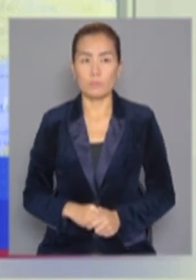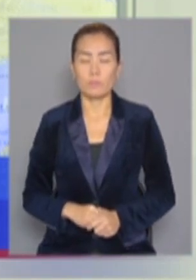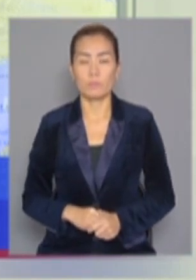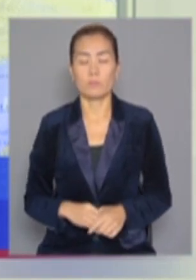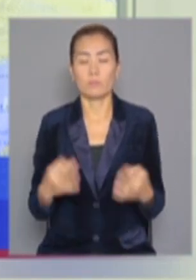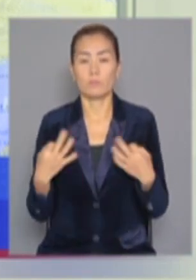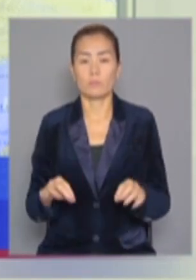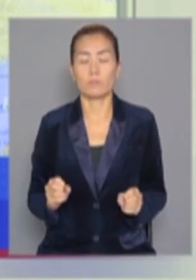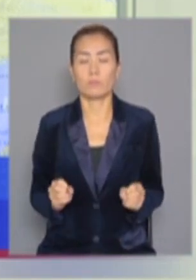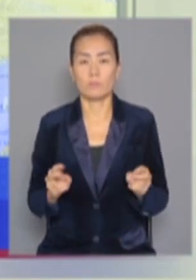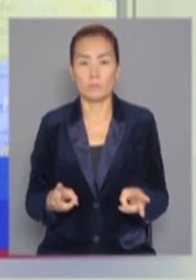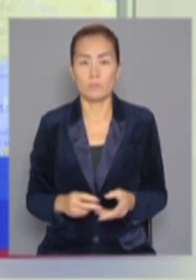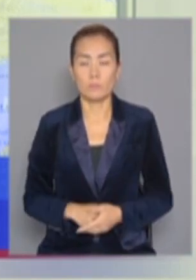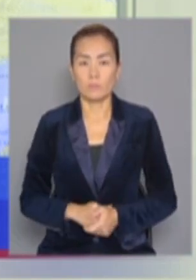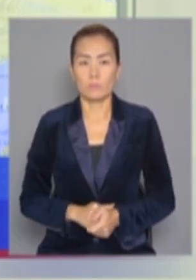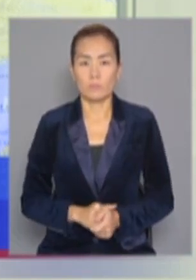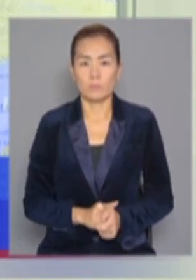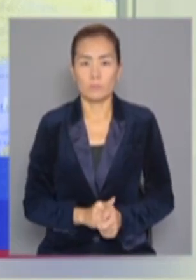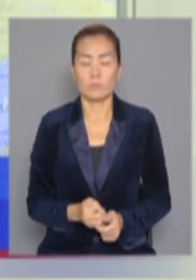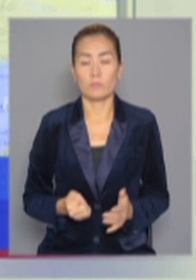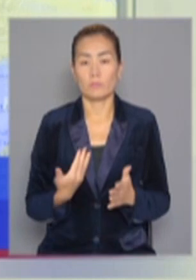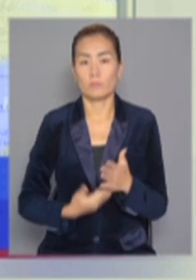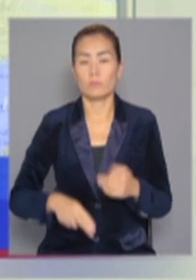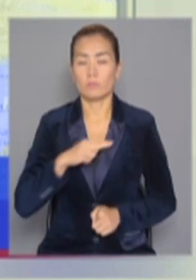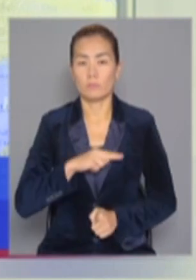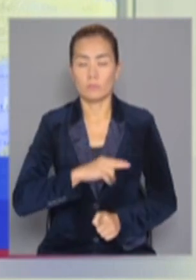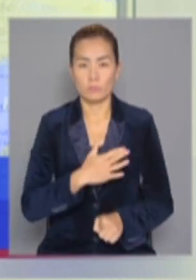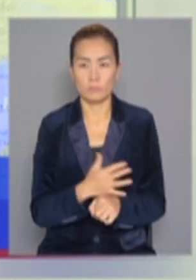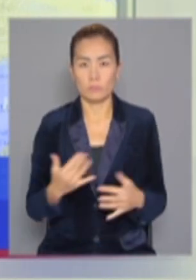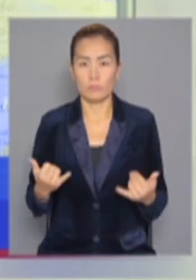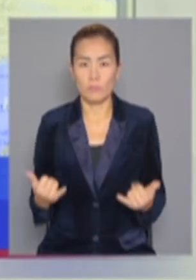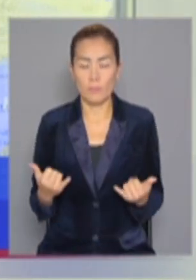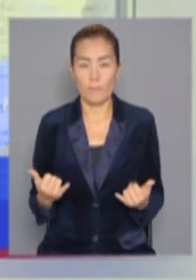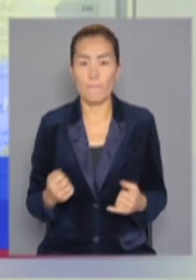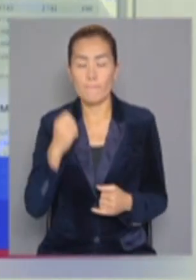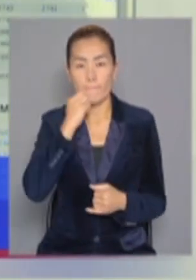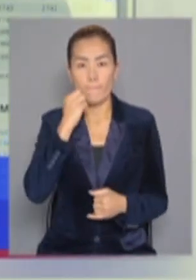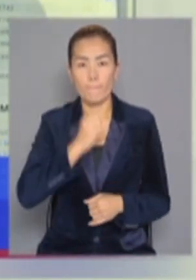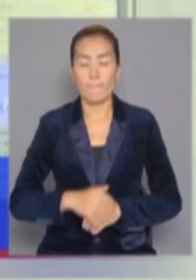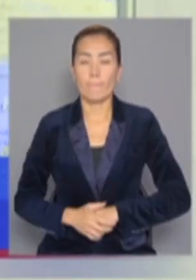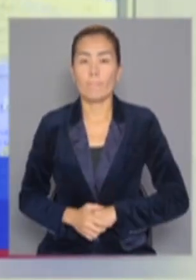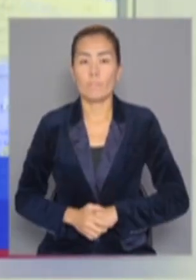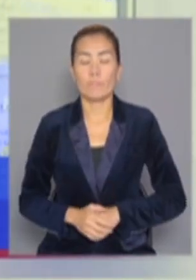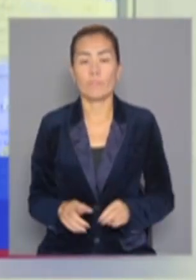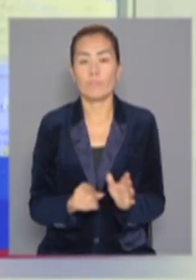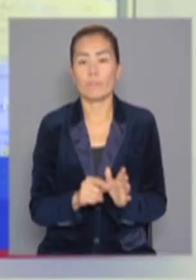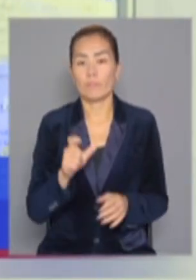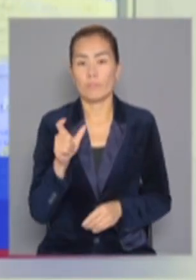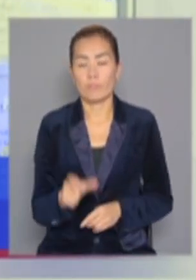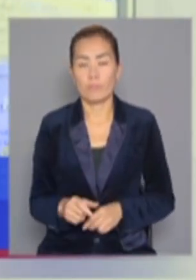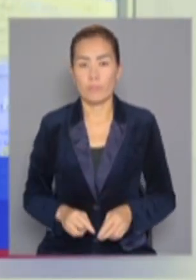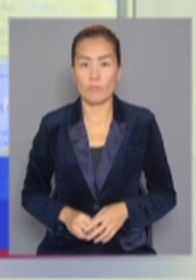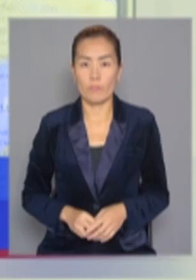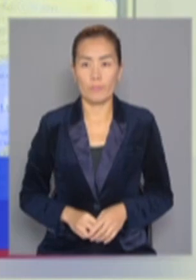егемендікке байланысты медальдармен ұсынып беріліп жатыр. Міне бүгін енді сол ардагер зейнеткермін.